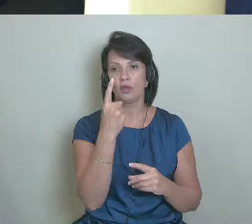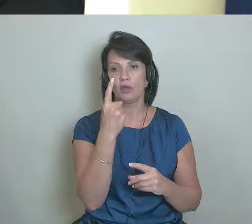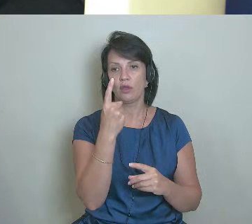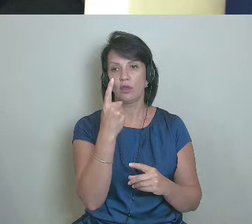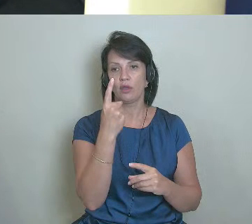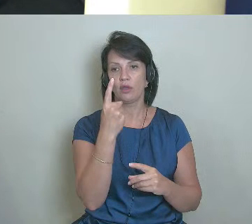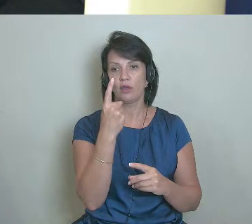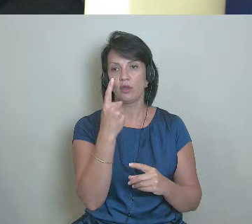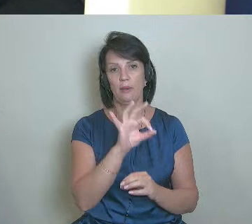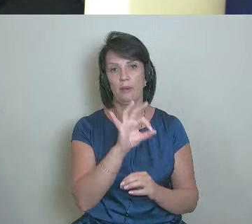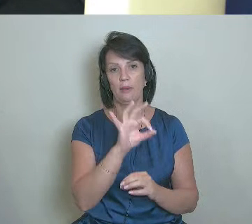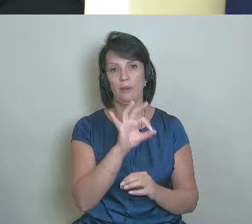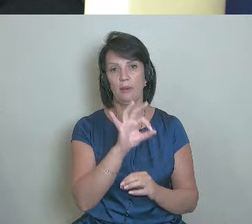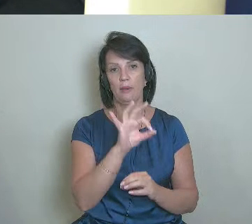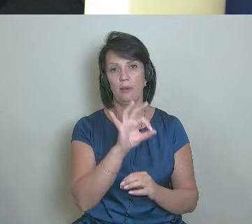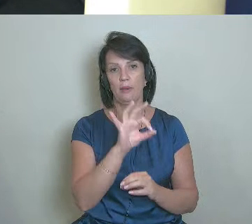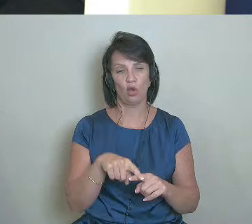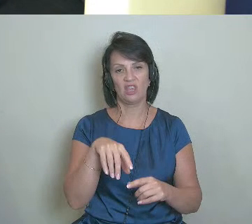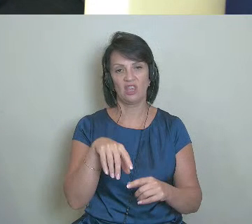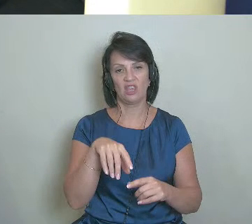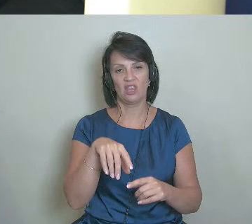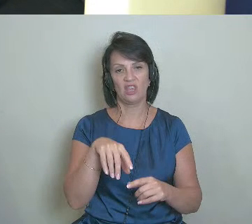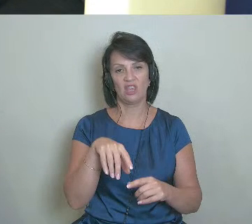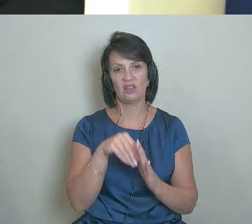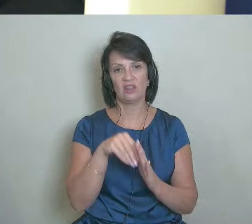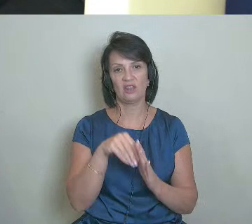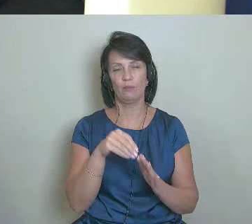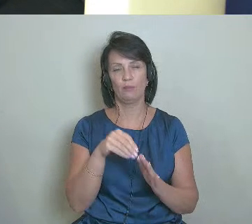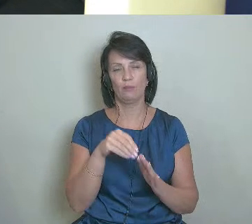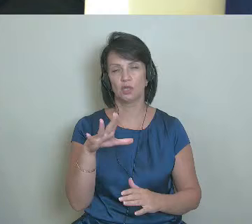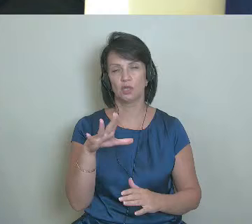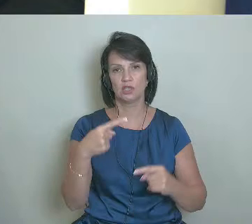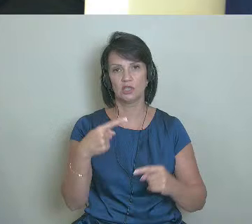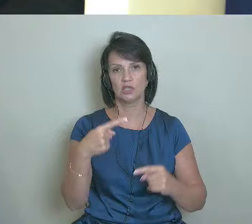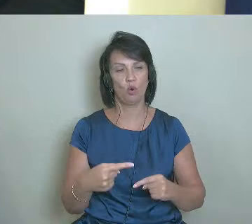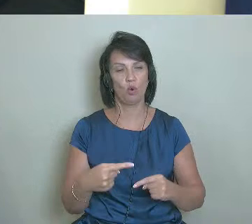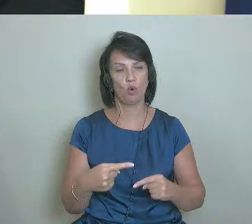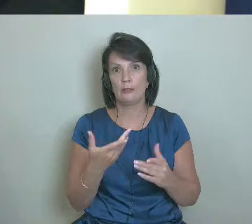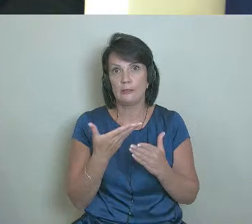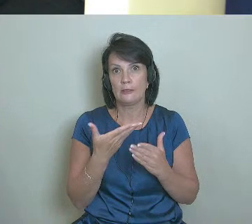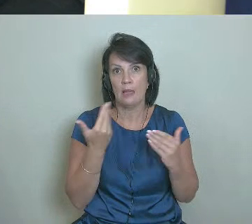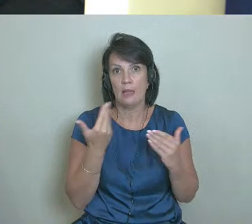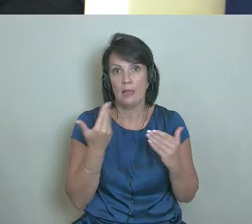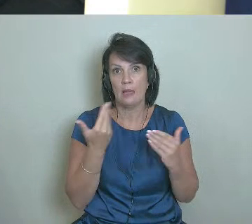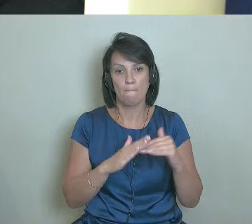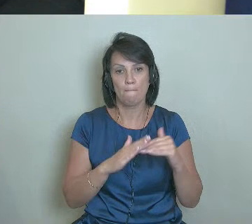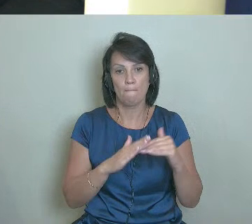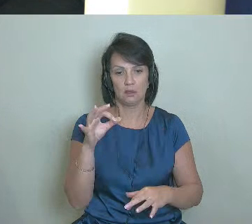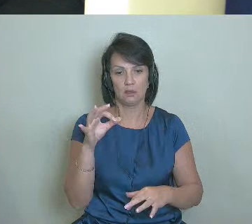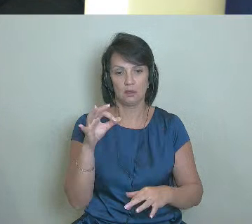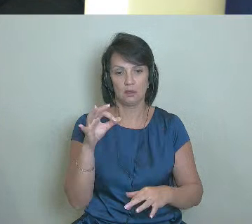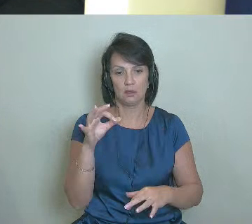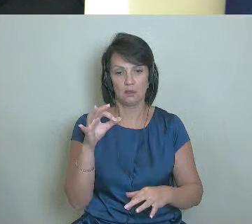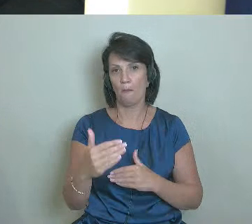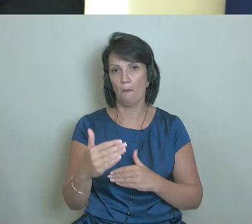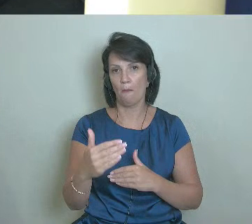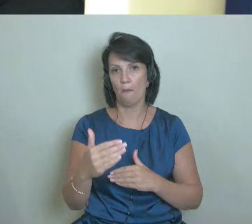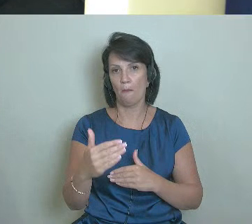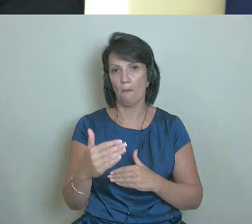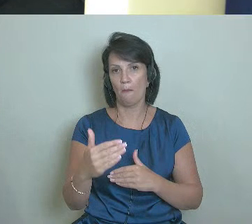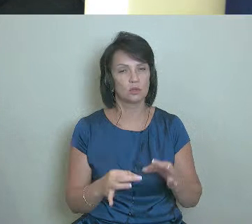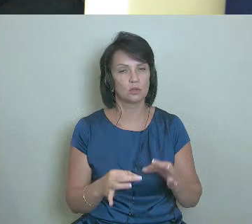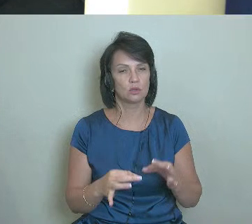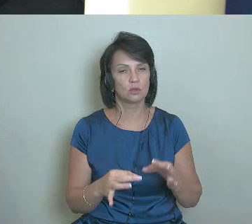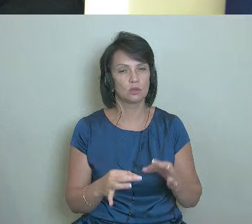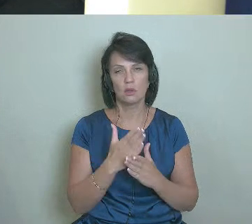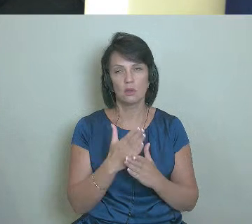при вирішенні таких виборчих спорів буде відсутність судової практики. Перед судами значний виклик, і ми маємо віддавати